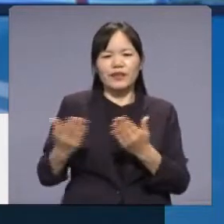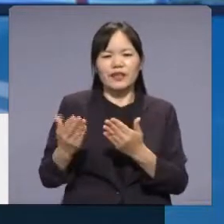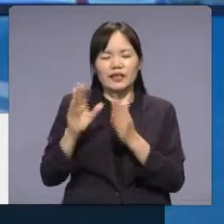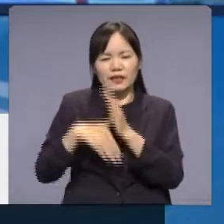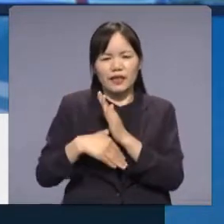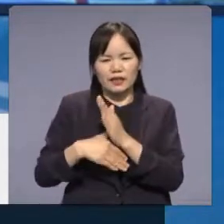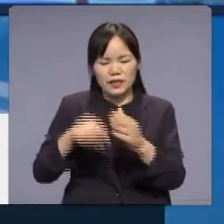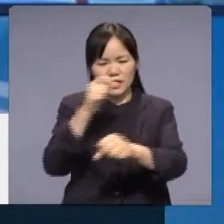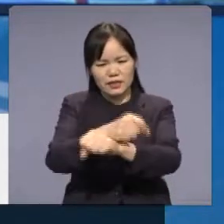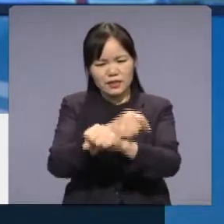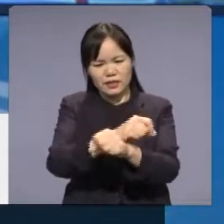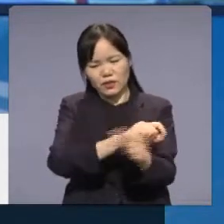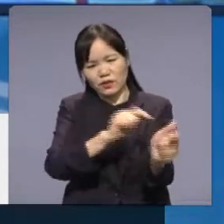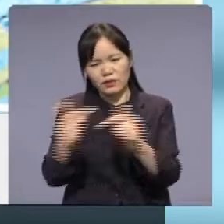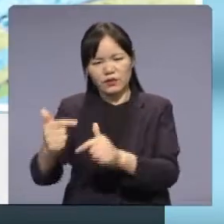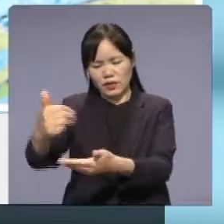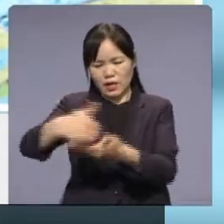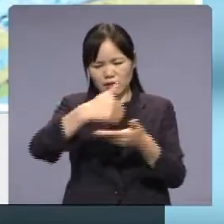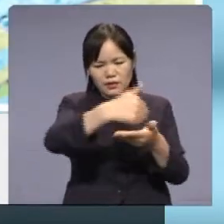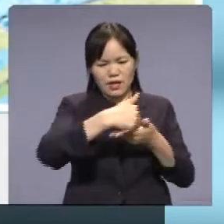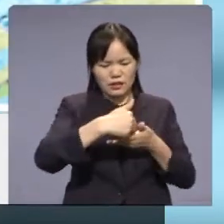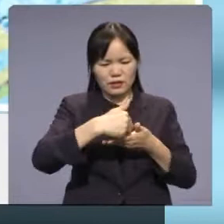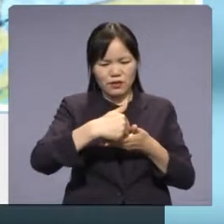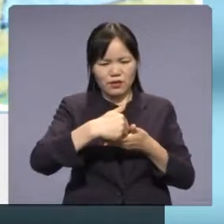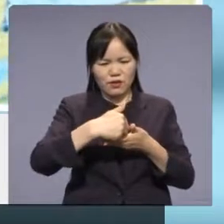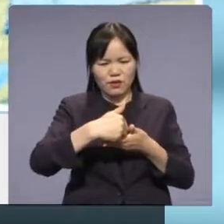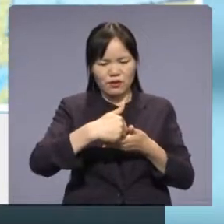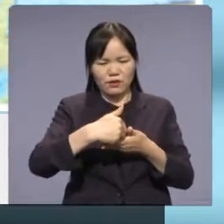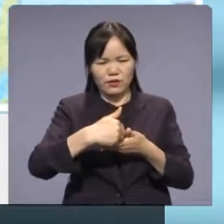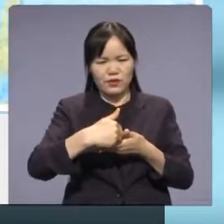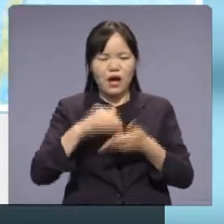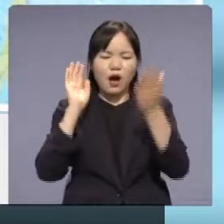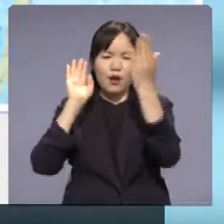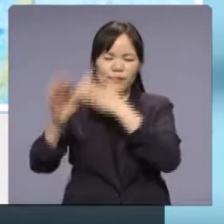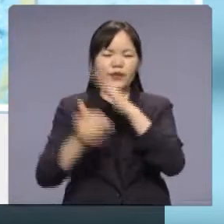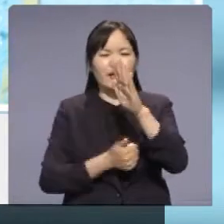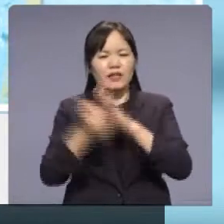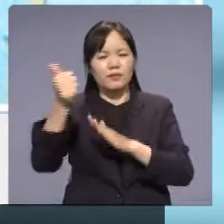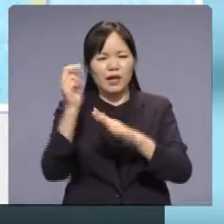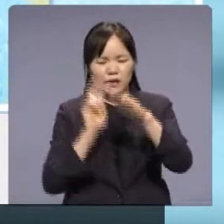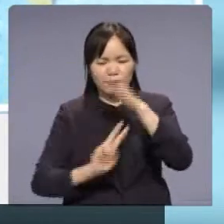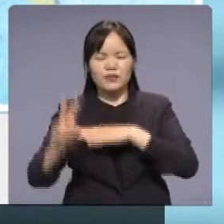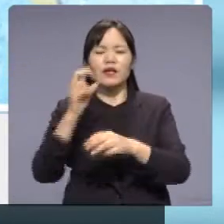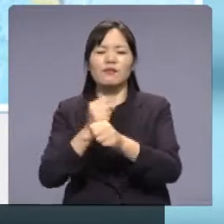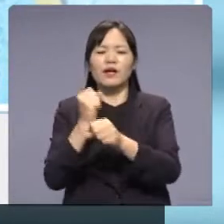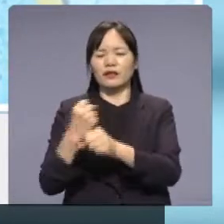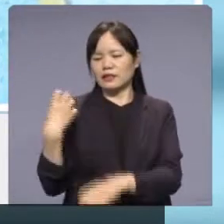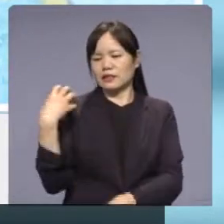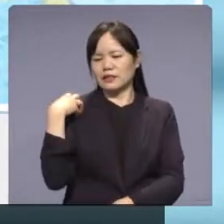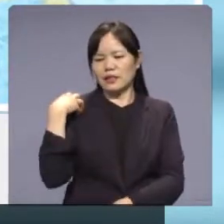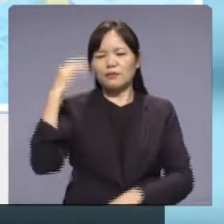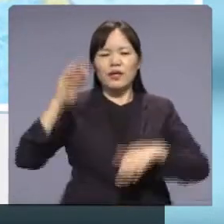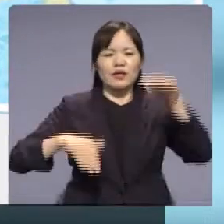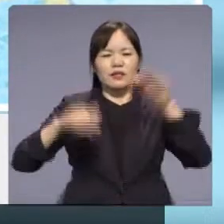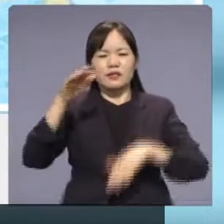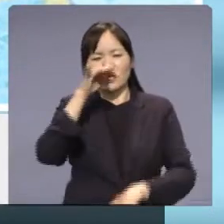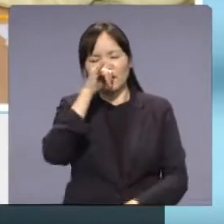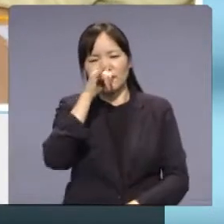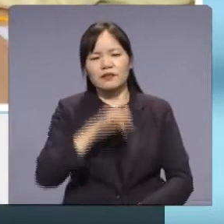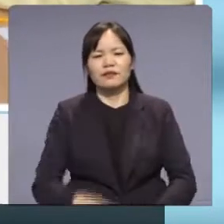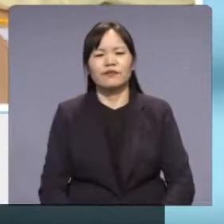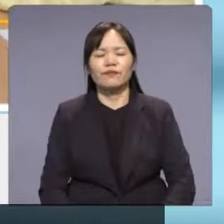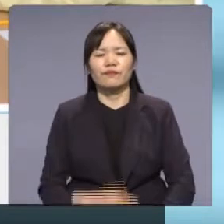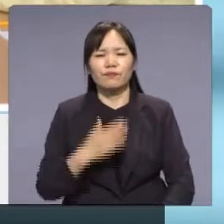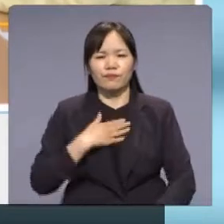직원들이 제안해준 것들을 방향을 제시해주고 미래의 희망과 비전을 만들어가는 그런 역할의 차이가 있어서 그리고